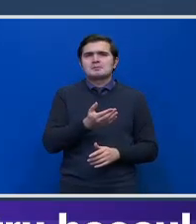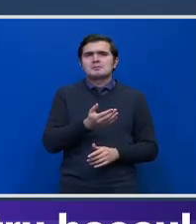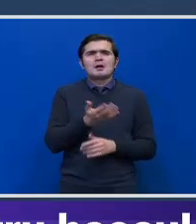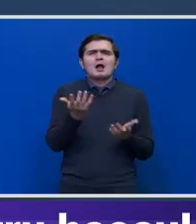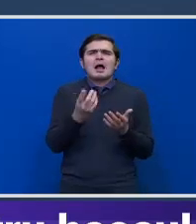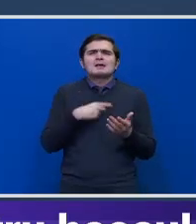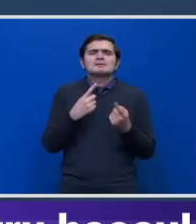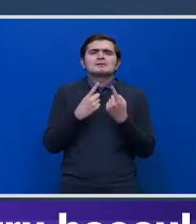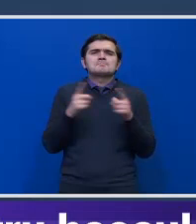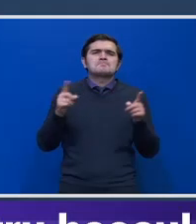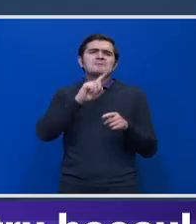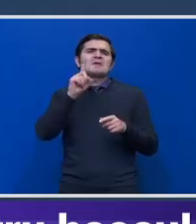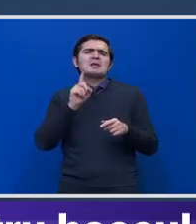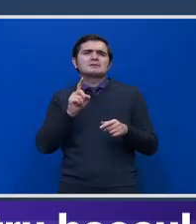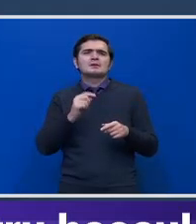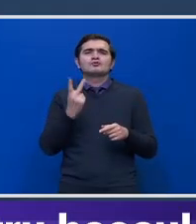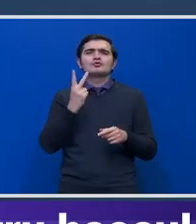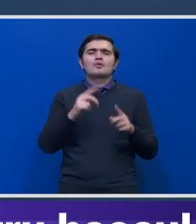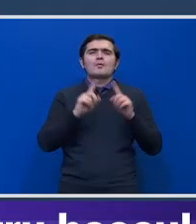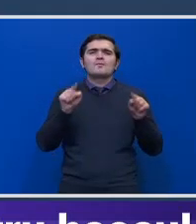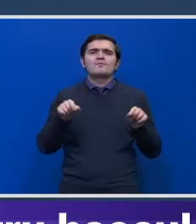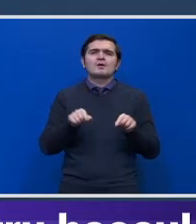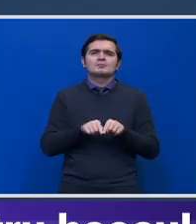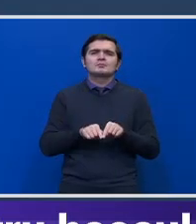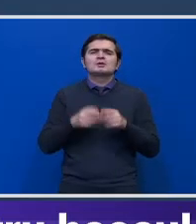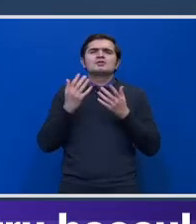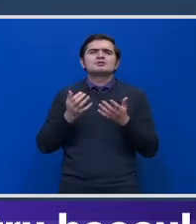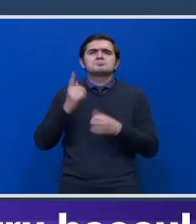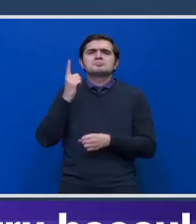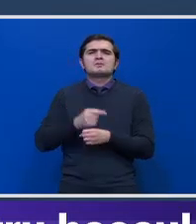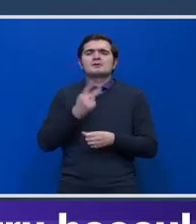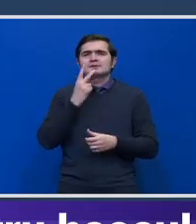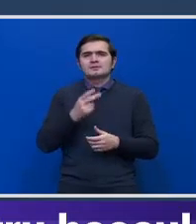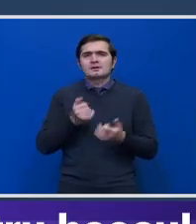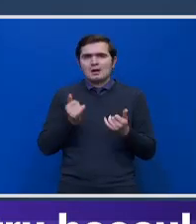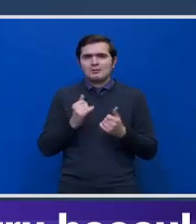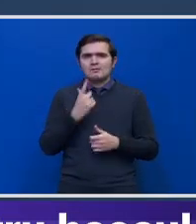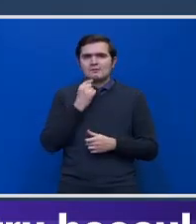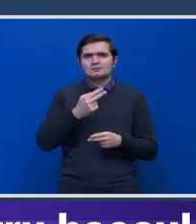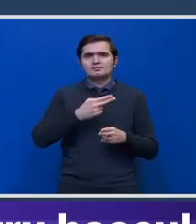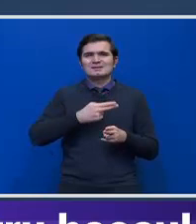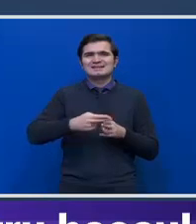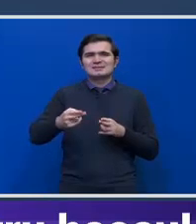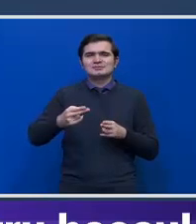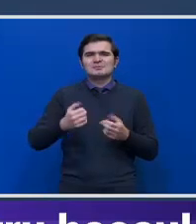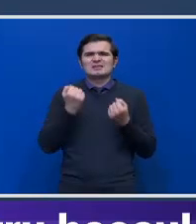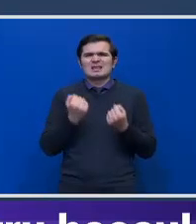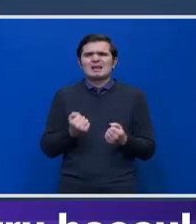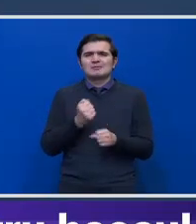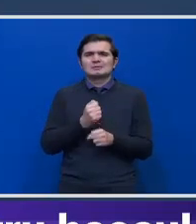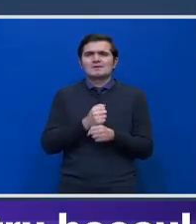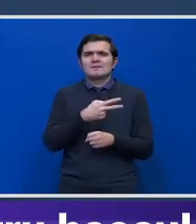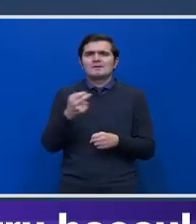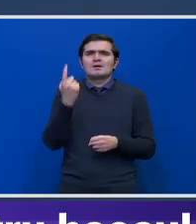Care este diferența între cele două facturi? Ce ar trebui să acum, se întâmple? Acum vă spun sincer, mi-e greu să fac fără un calculator în